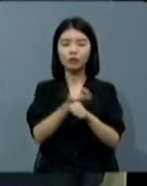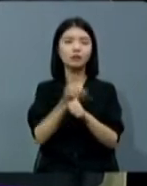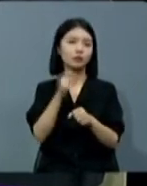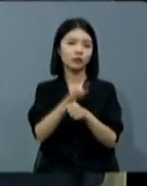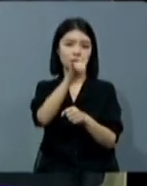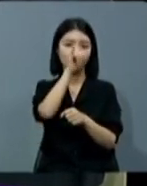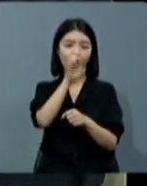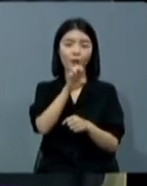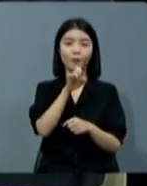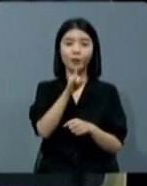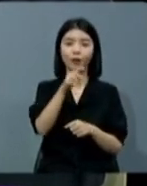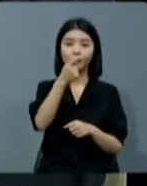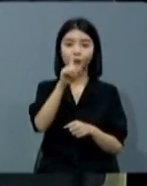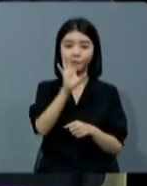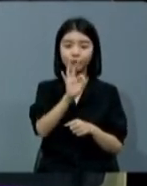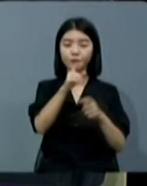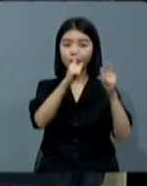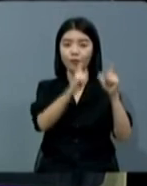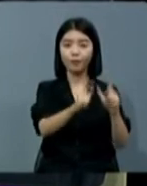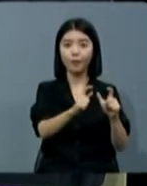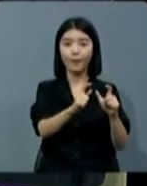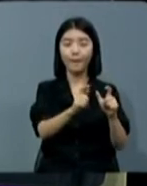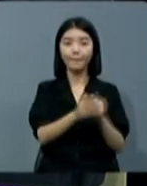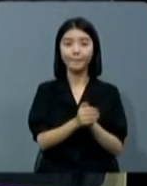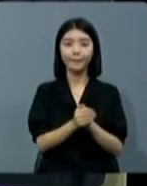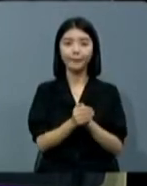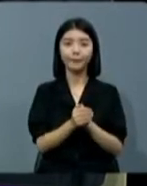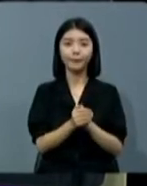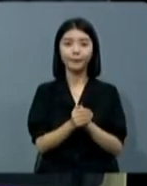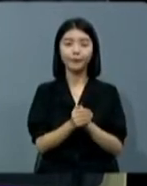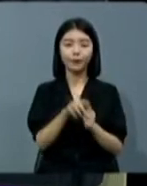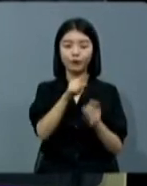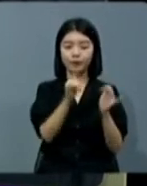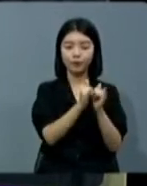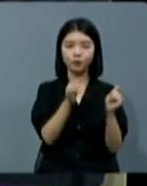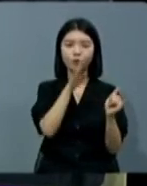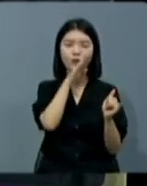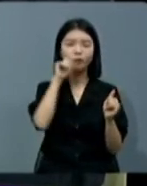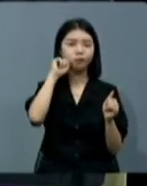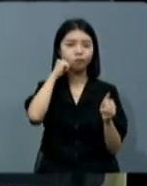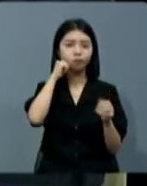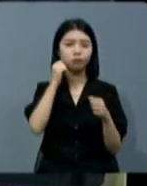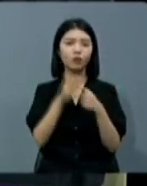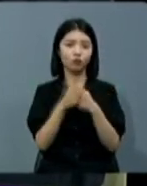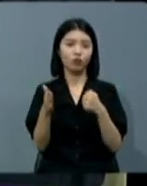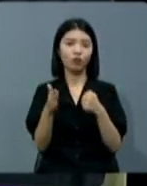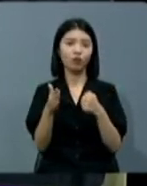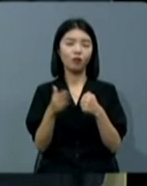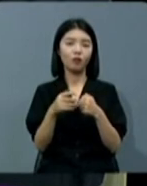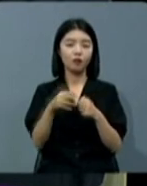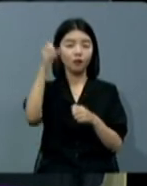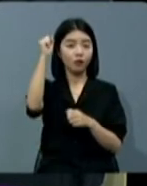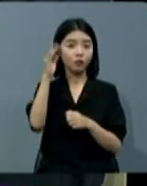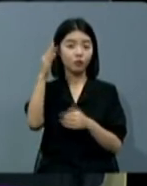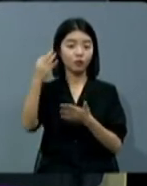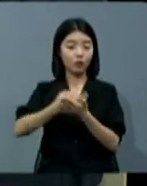예. 폐광 지역 그러니까 거기에서 그분들이 참 예. 어렵기 때문에 정선에서 카지노에서